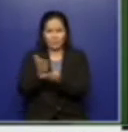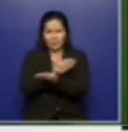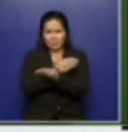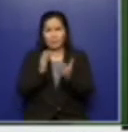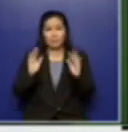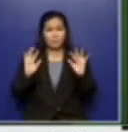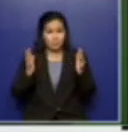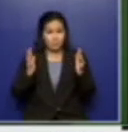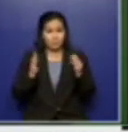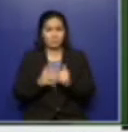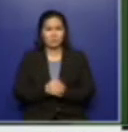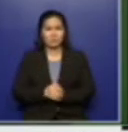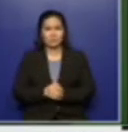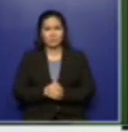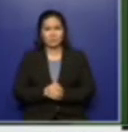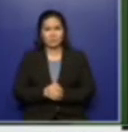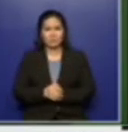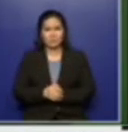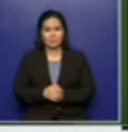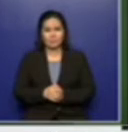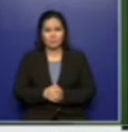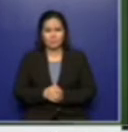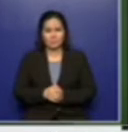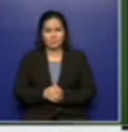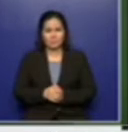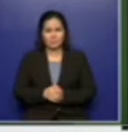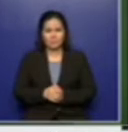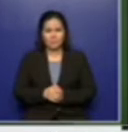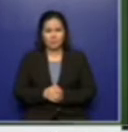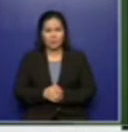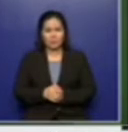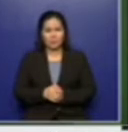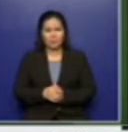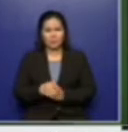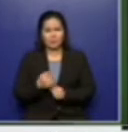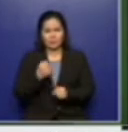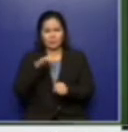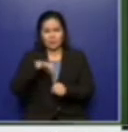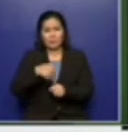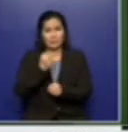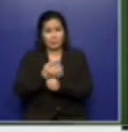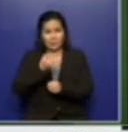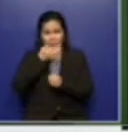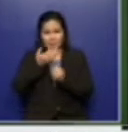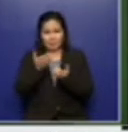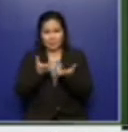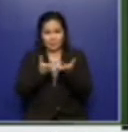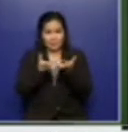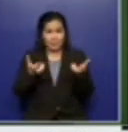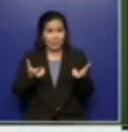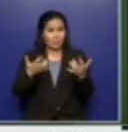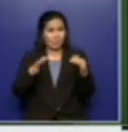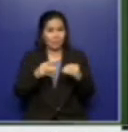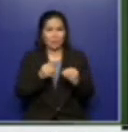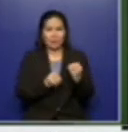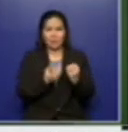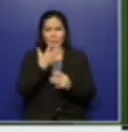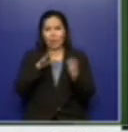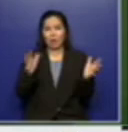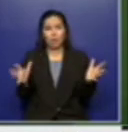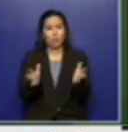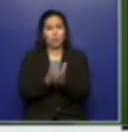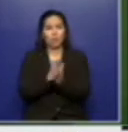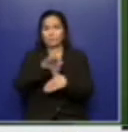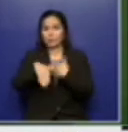หรือเขตหมู่บ้านออกไม่ได้กันเขตที่ทำกินของชาวบ้านออกจากเขตป่าดังนั้น